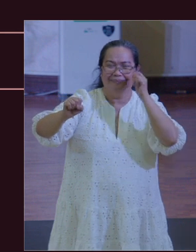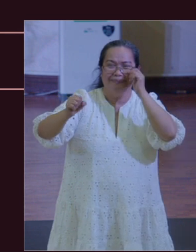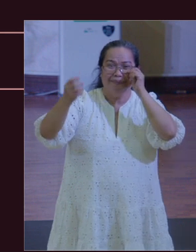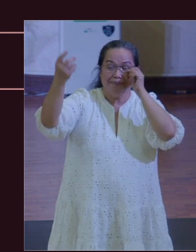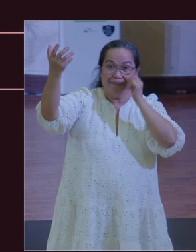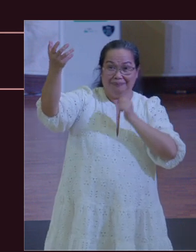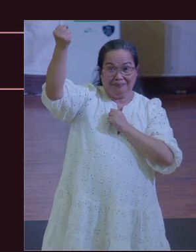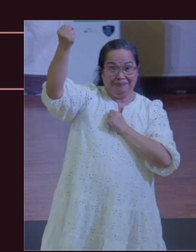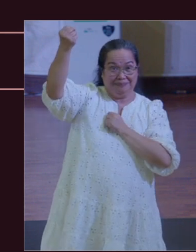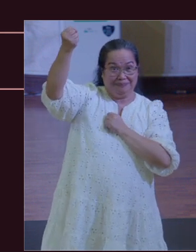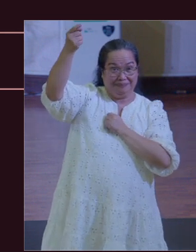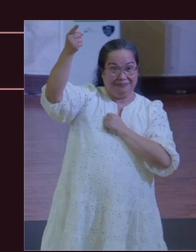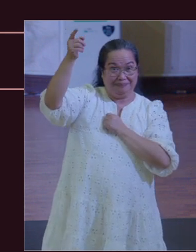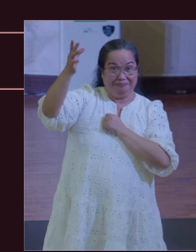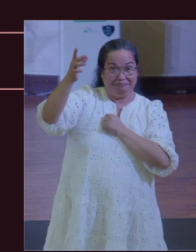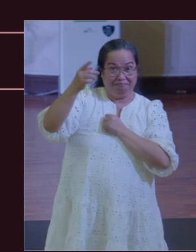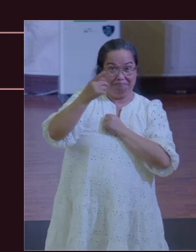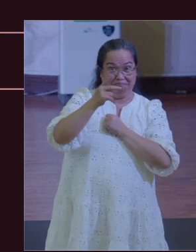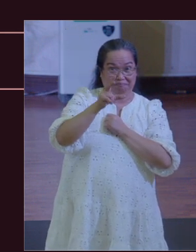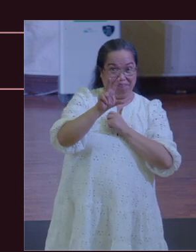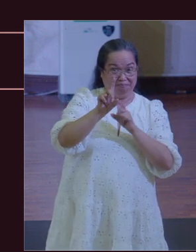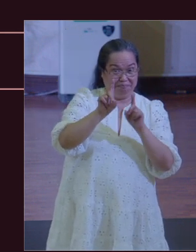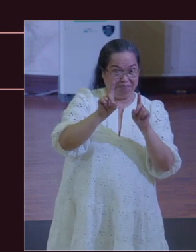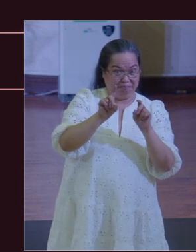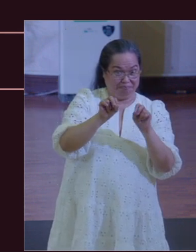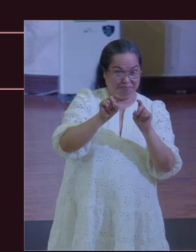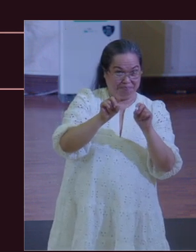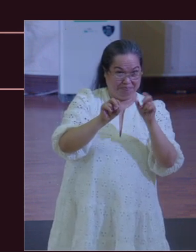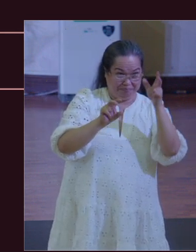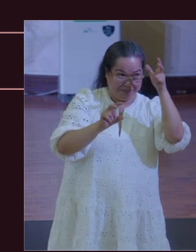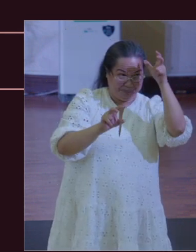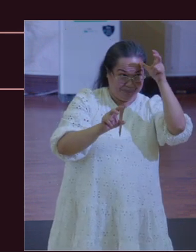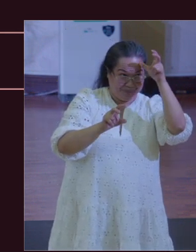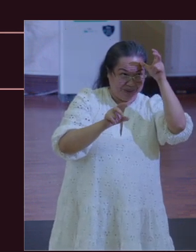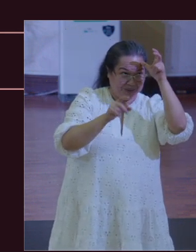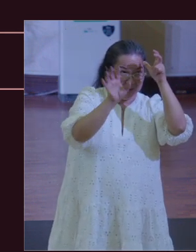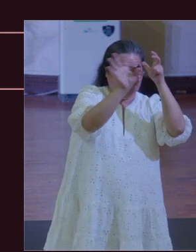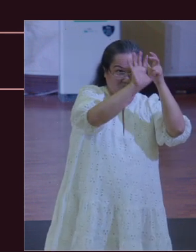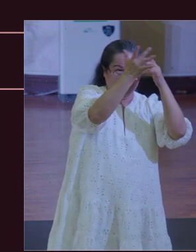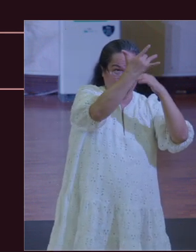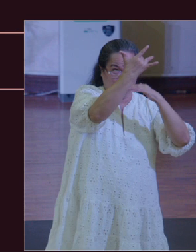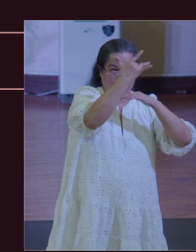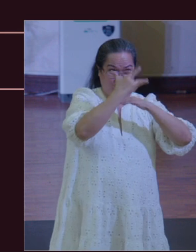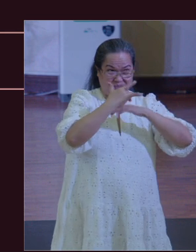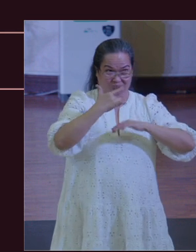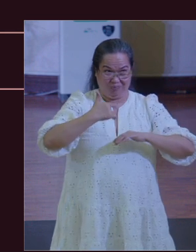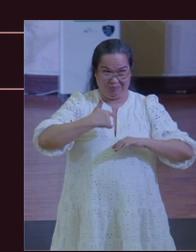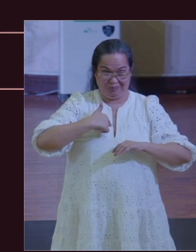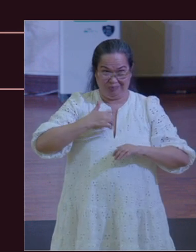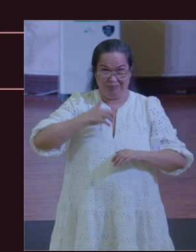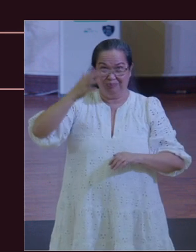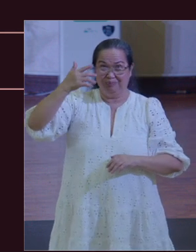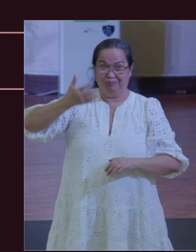Pag-aari ng Diyos, walang magagawa ang kaaway sa anak ako ng Diyos. Perfect!